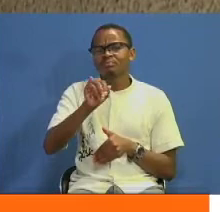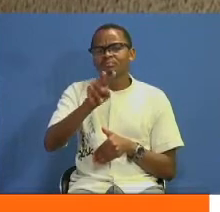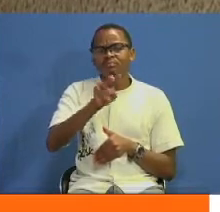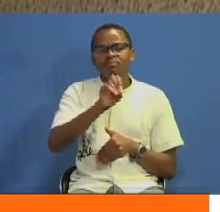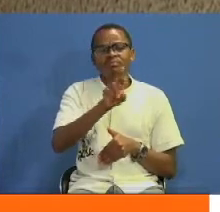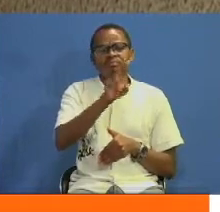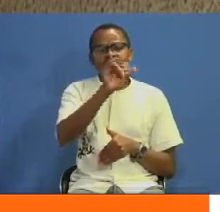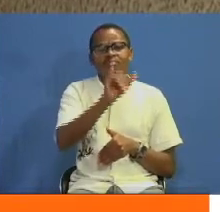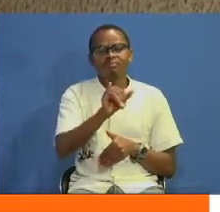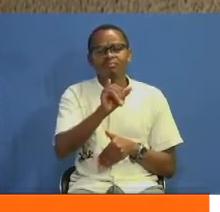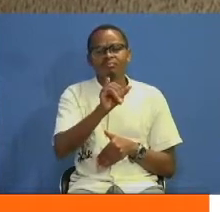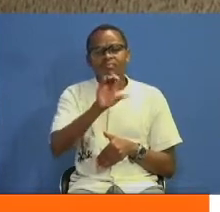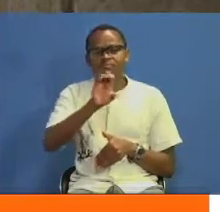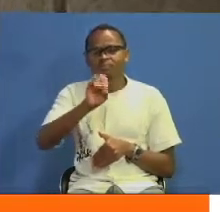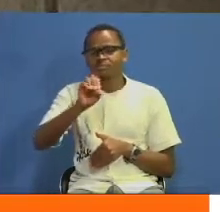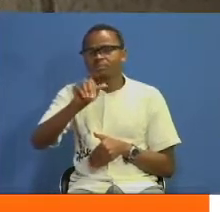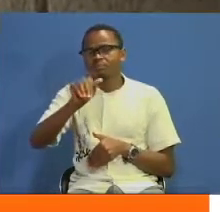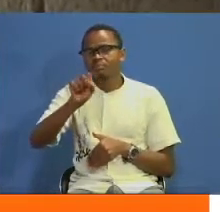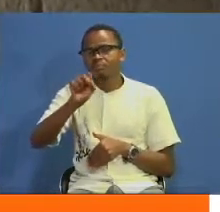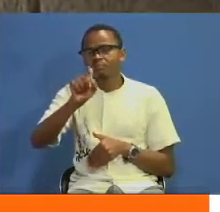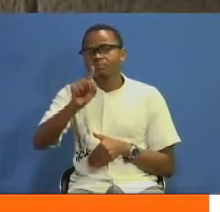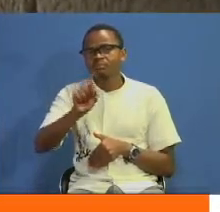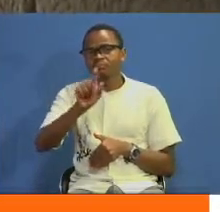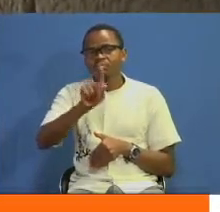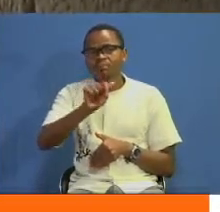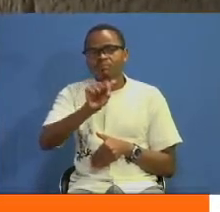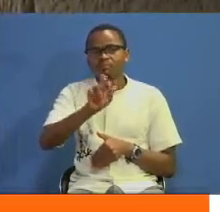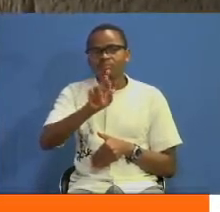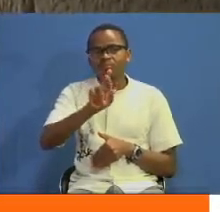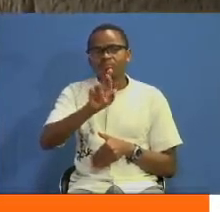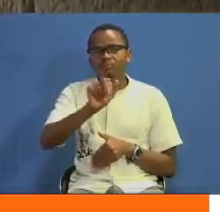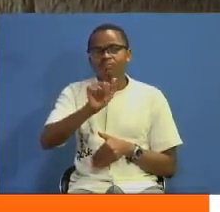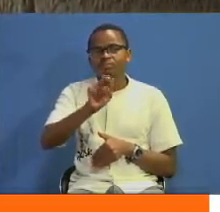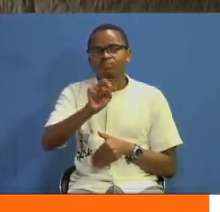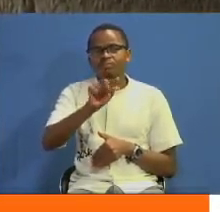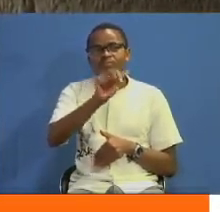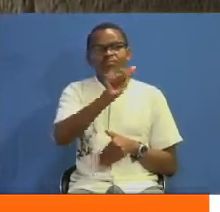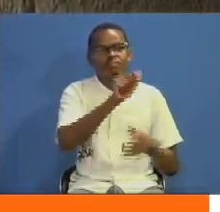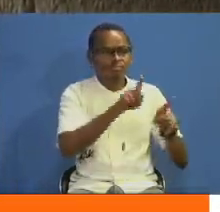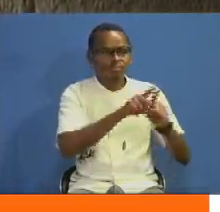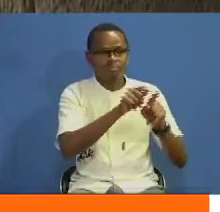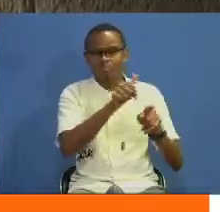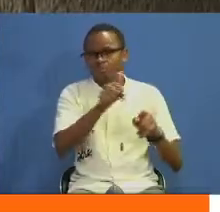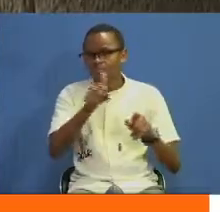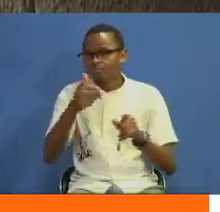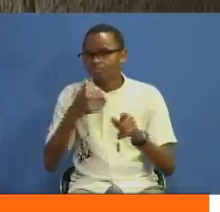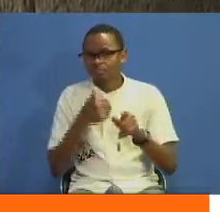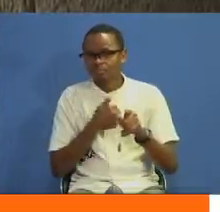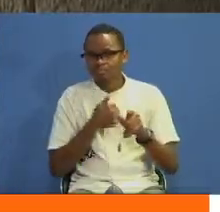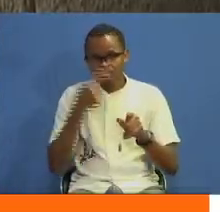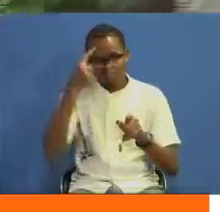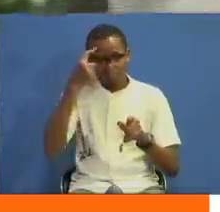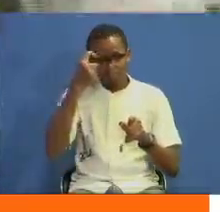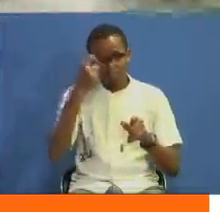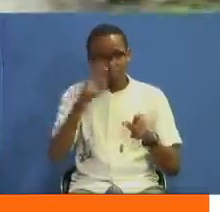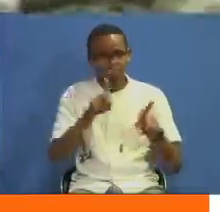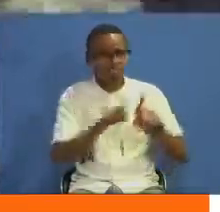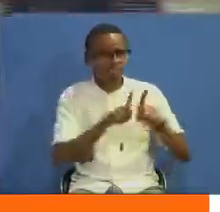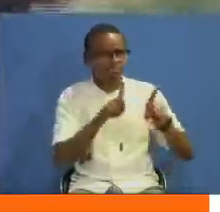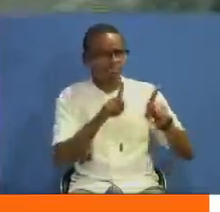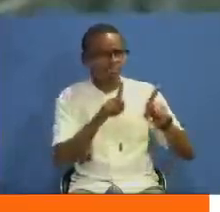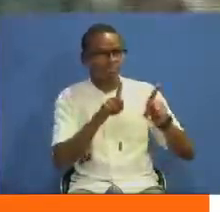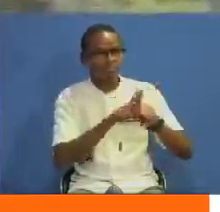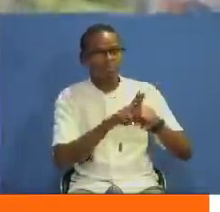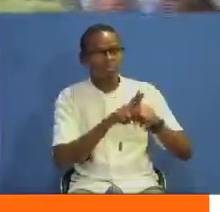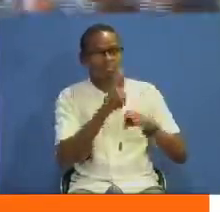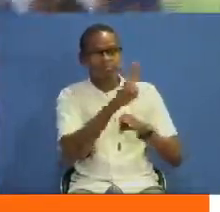Coast. Maboksi ya mabiringanyi, karanga, pilipili, manjano, bamia na kadhalika yamepigwa muhuri kuwa hayalimwi